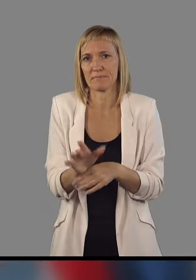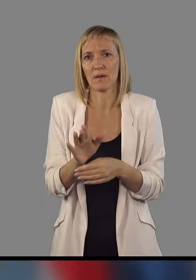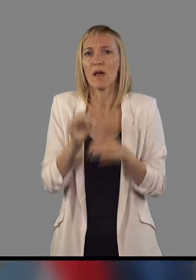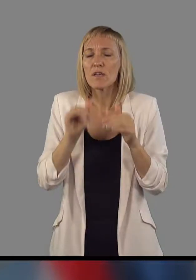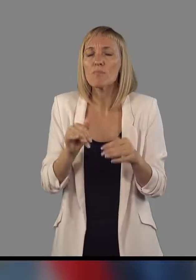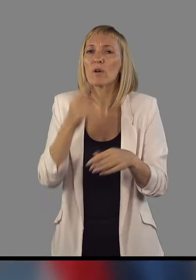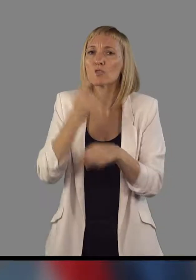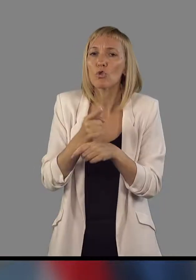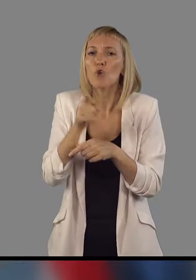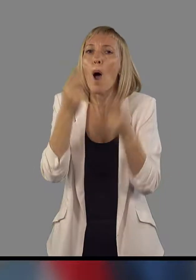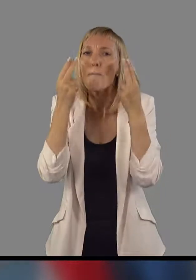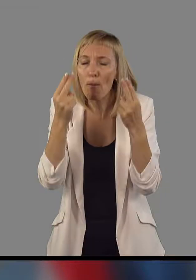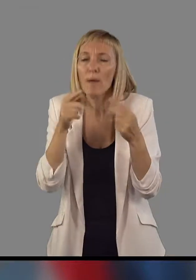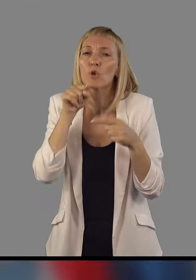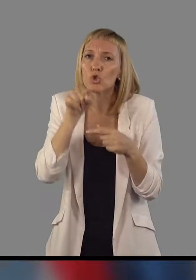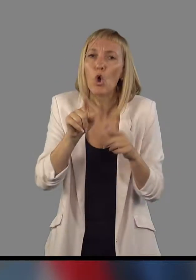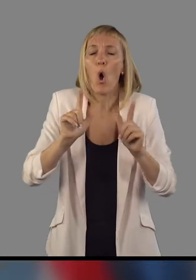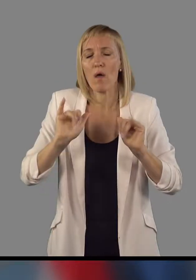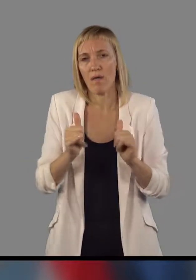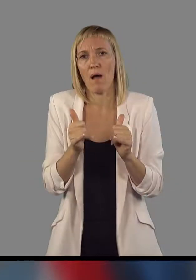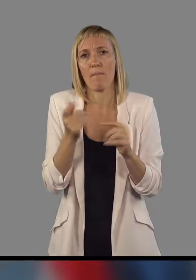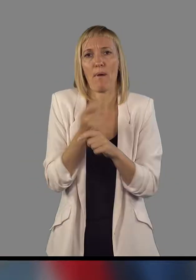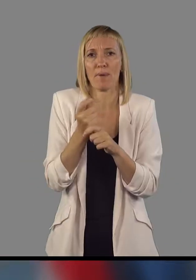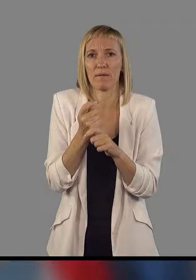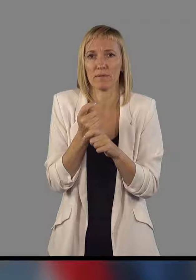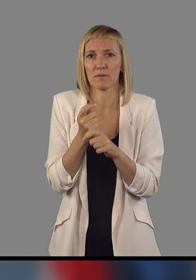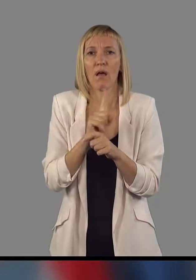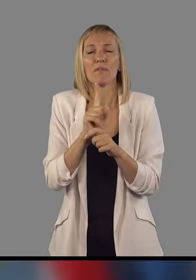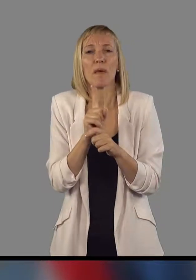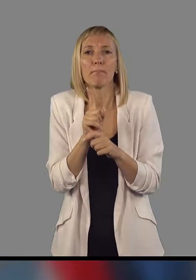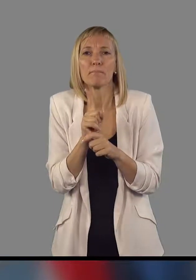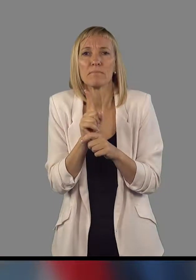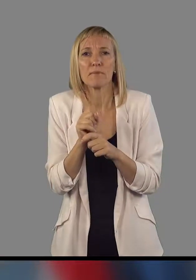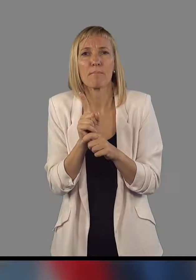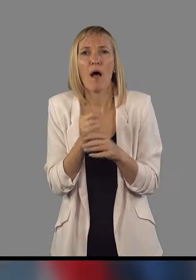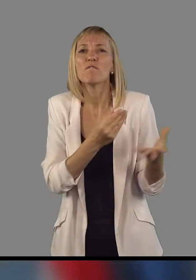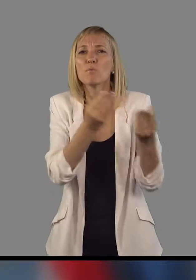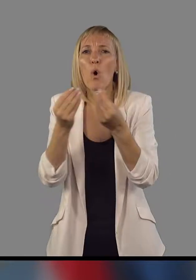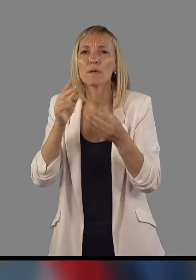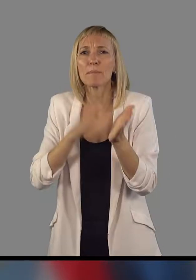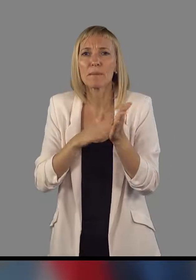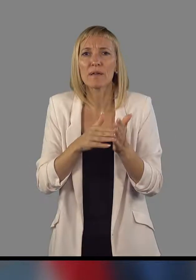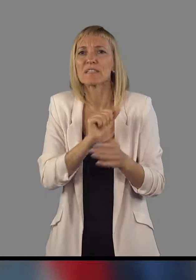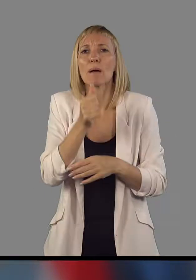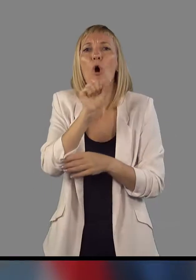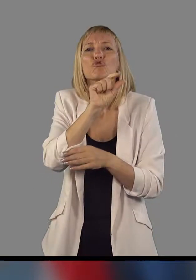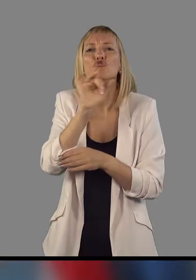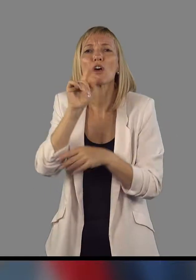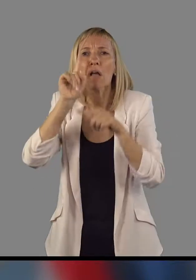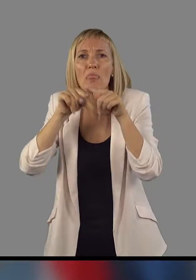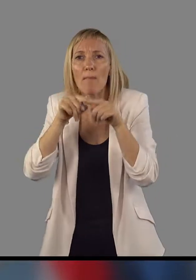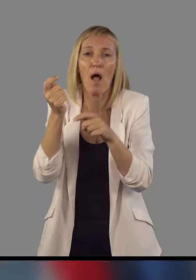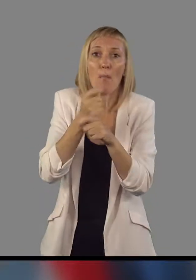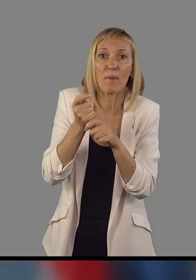je odločati bistveno bolj življenjsko, ne pa v mnogih primerih